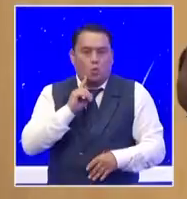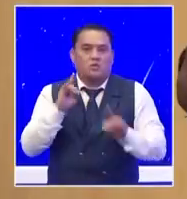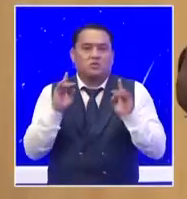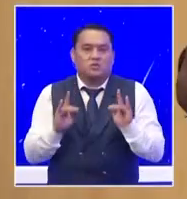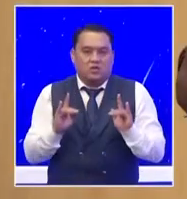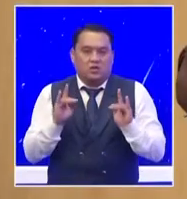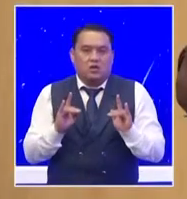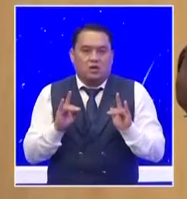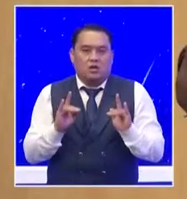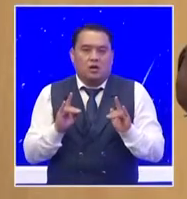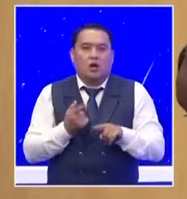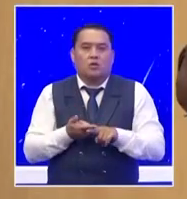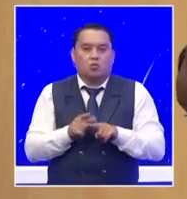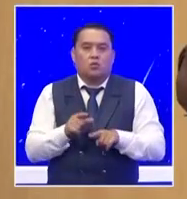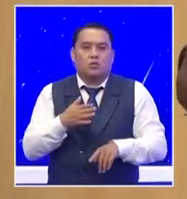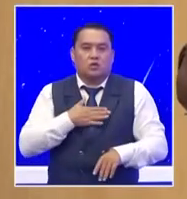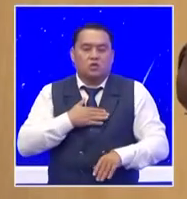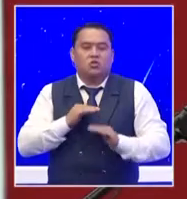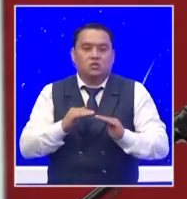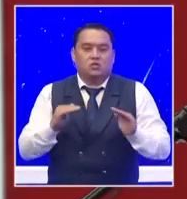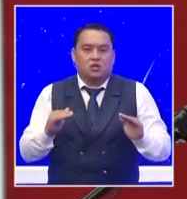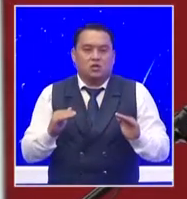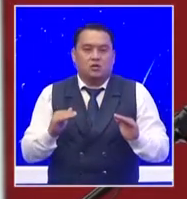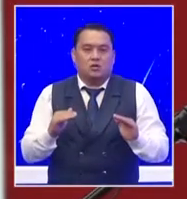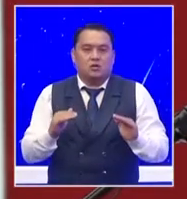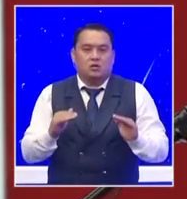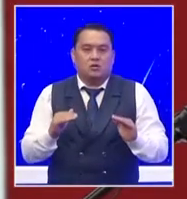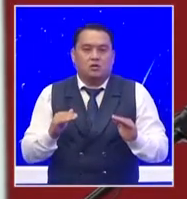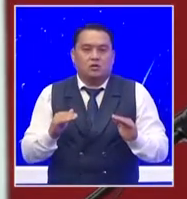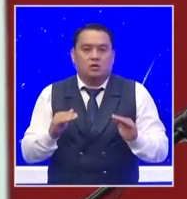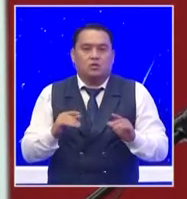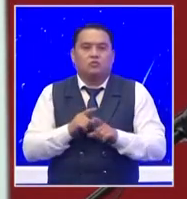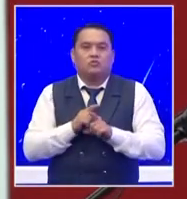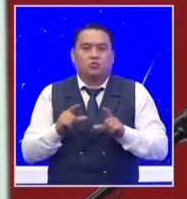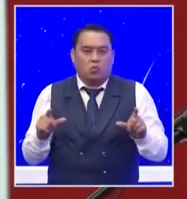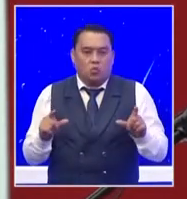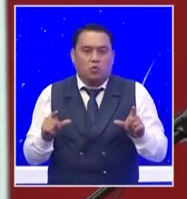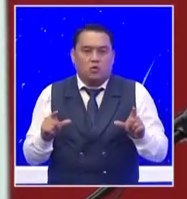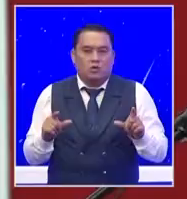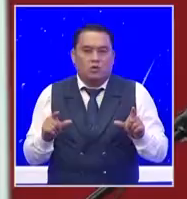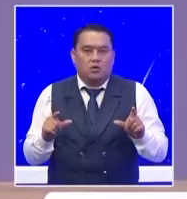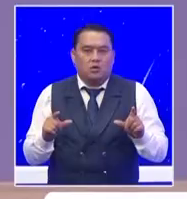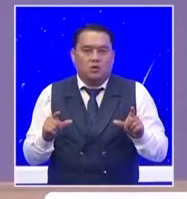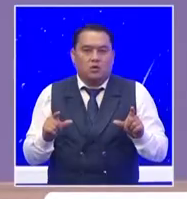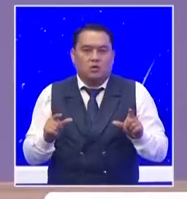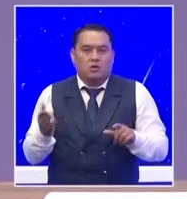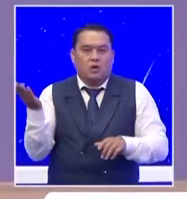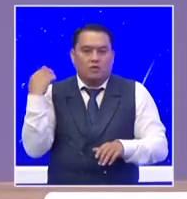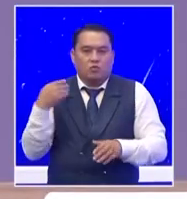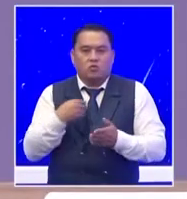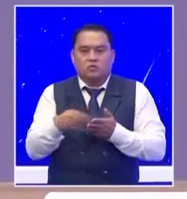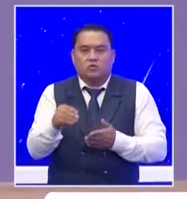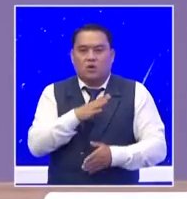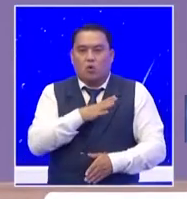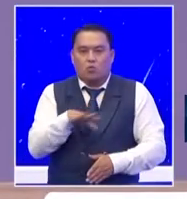сиденьями, а то наши дети на чем только не ездили. Школы в свое время давно не